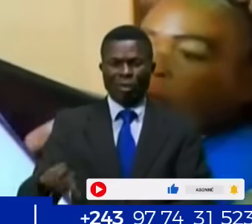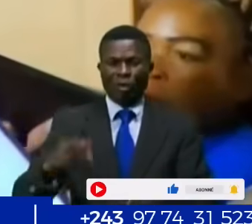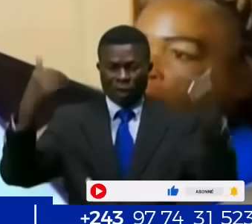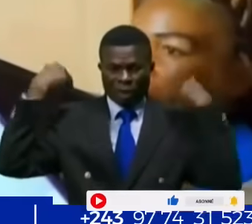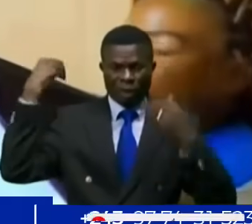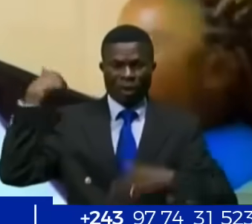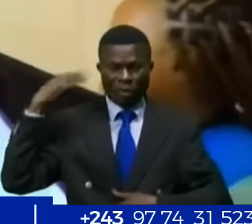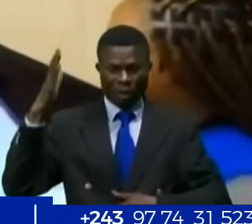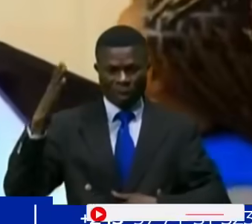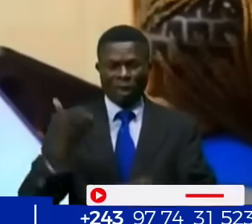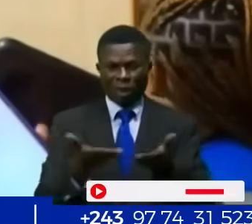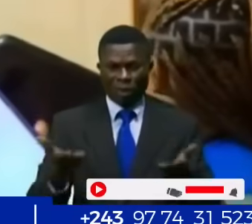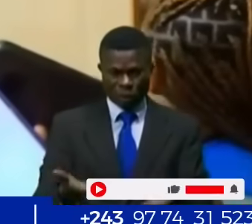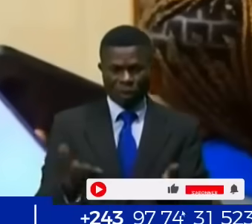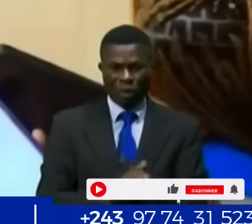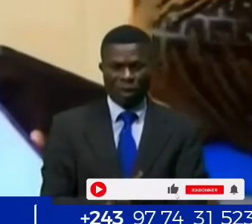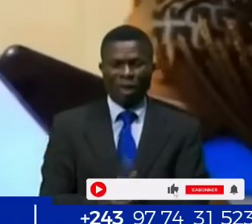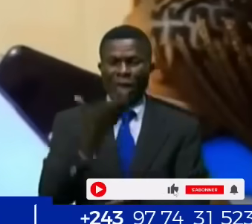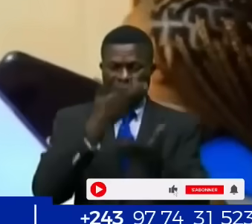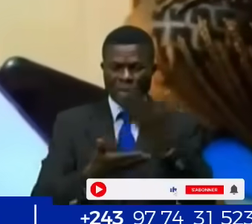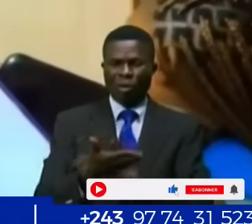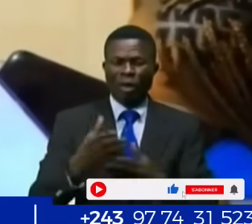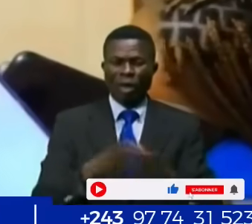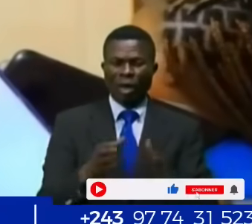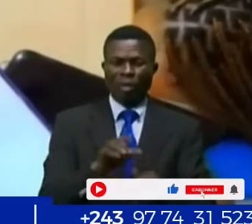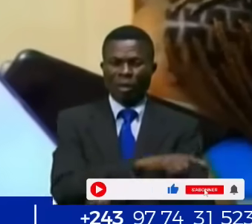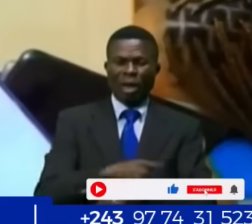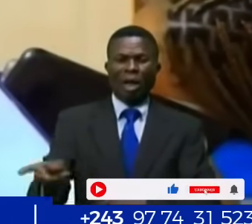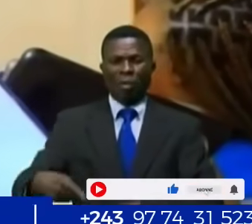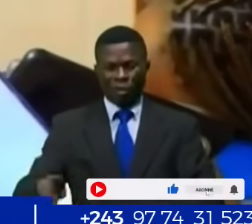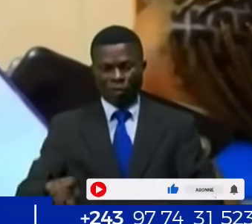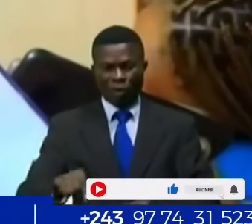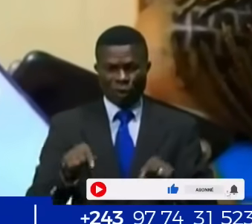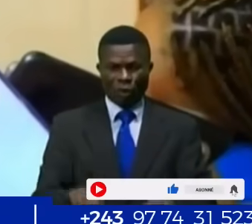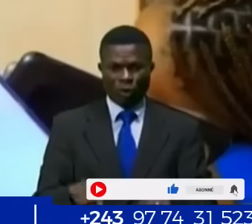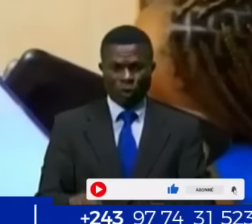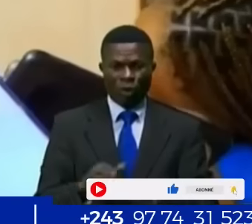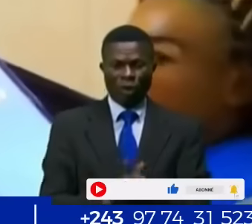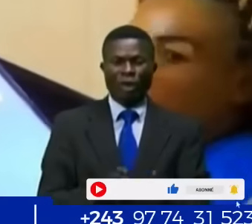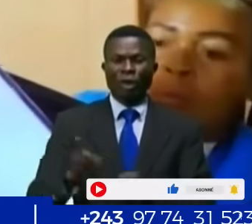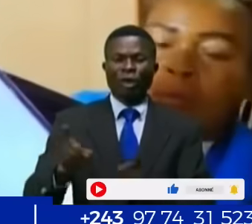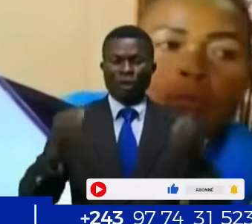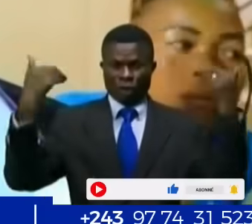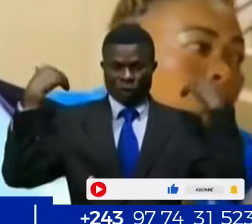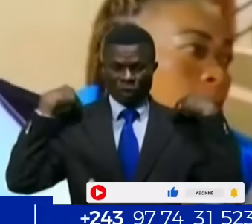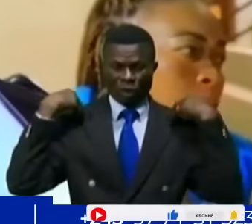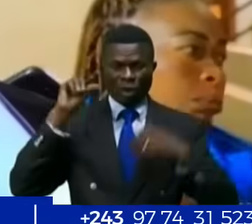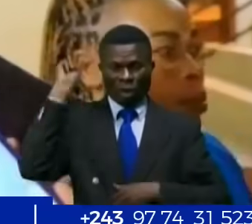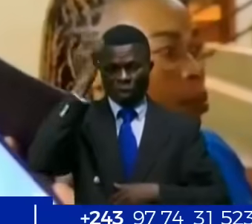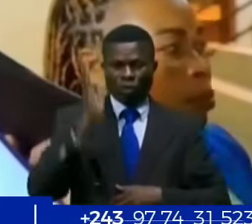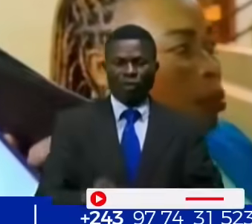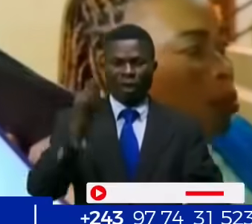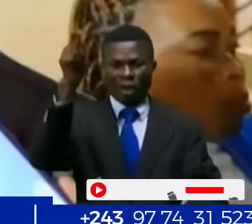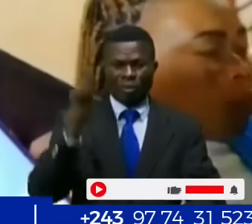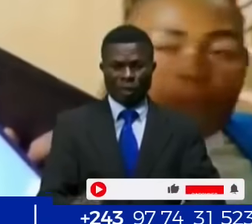gouvernement national sont représentés par l'administration provinciale qui aujourd'hui est dirigée par le gouverneur militaire. Dans